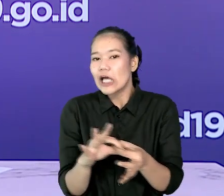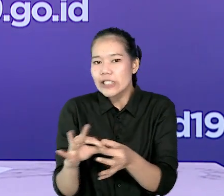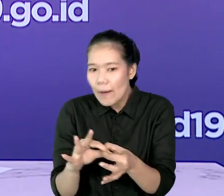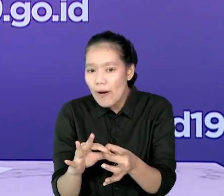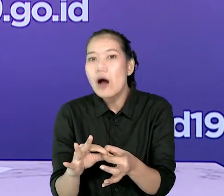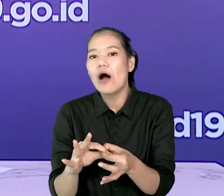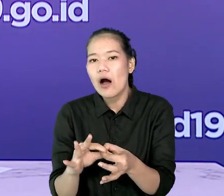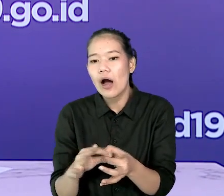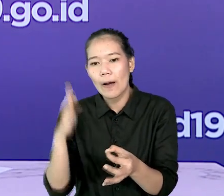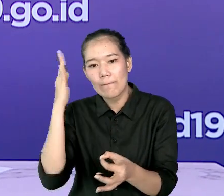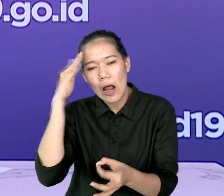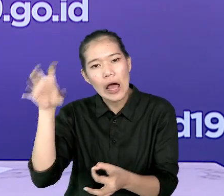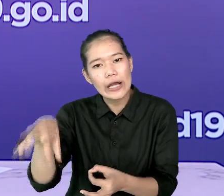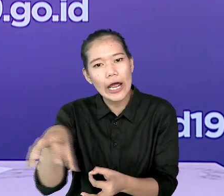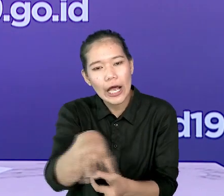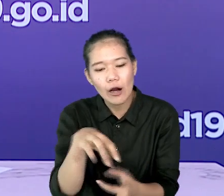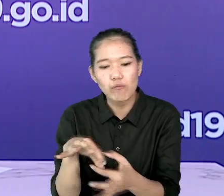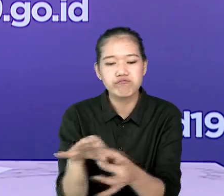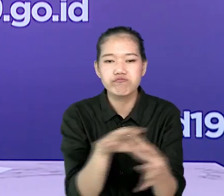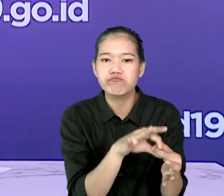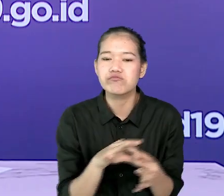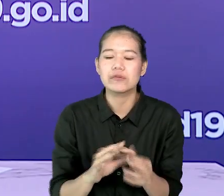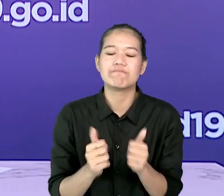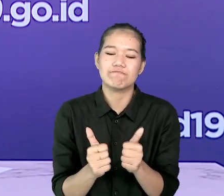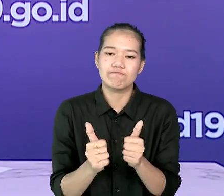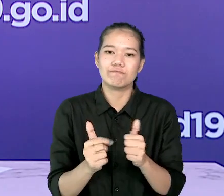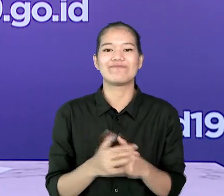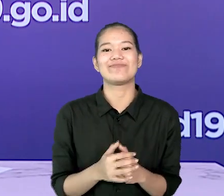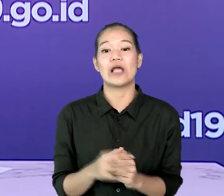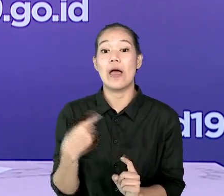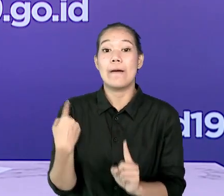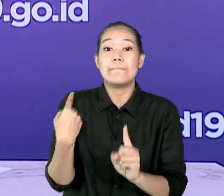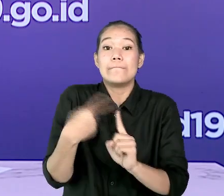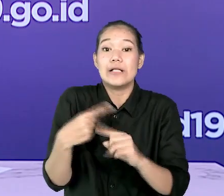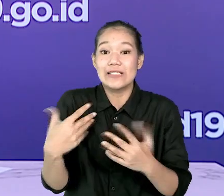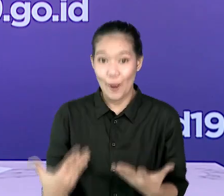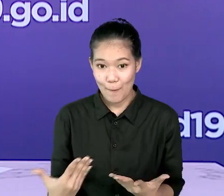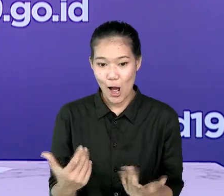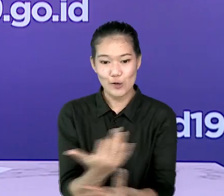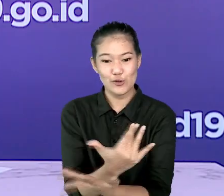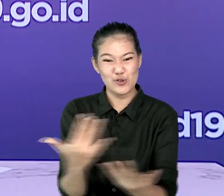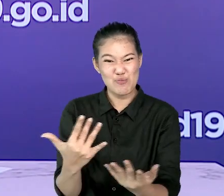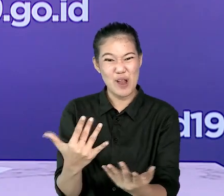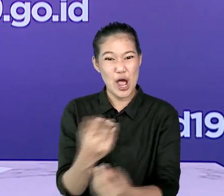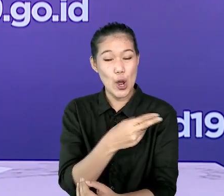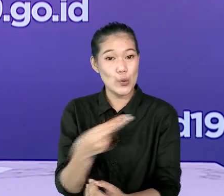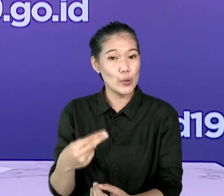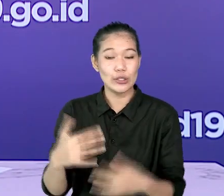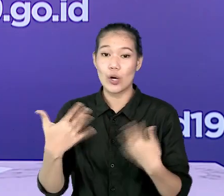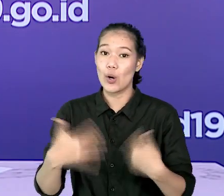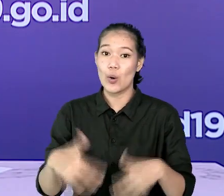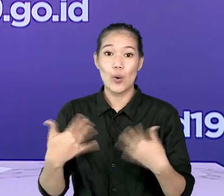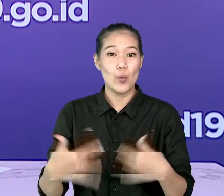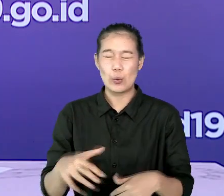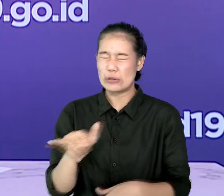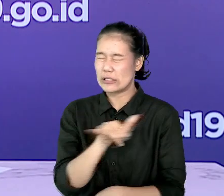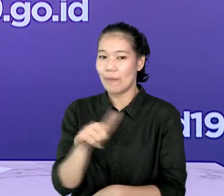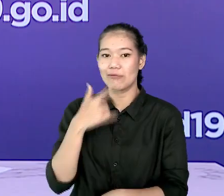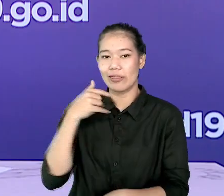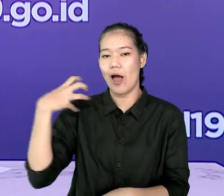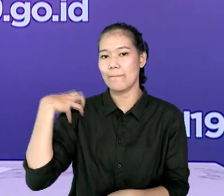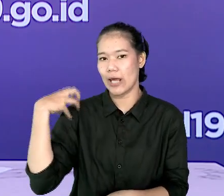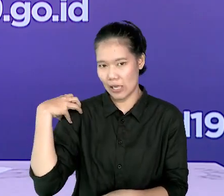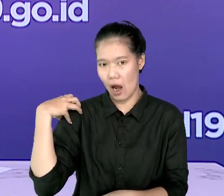antara seluruh kepala daerah di Indonesia. Ditambah lagi dengan jumlah penduduk Indonesia yang mirip dengan Amerika